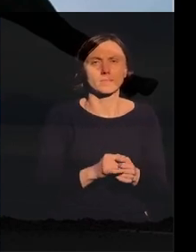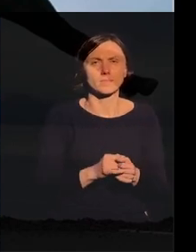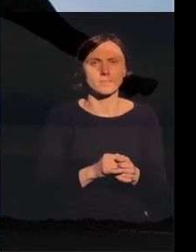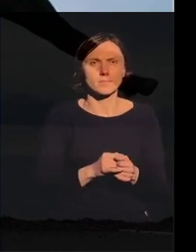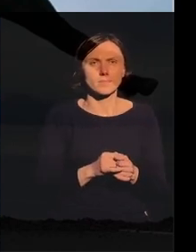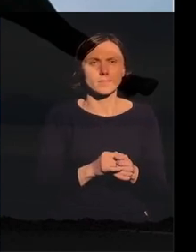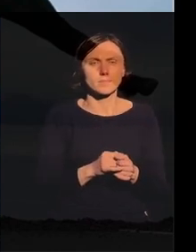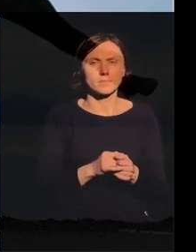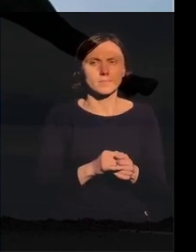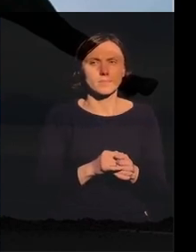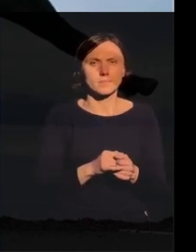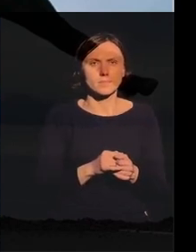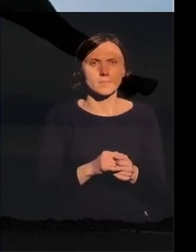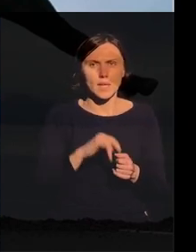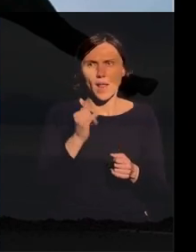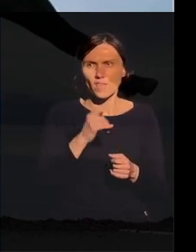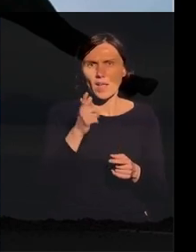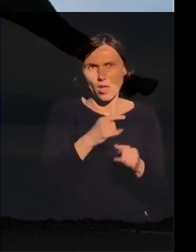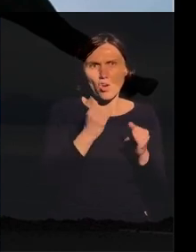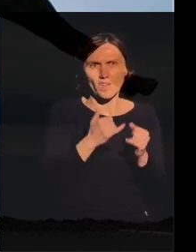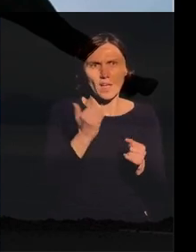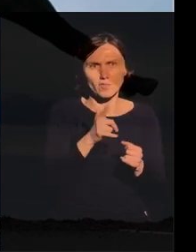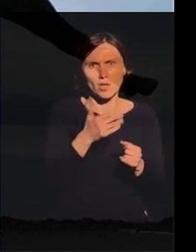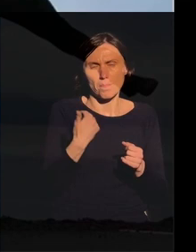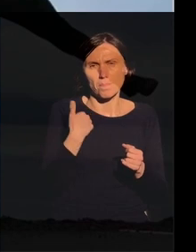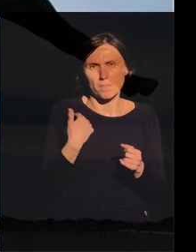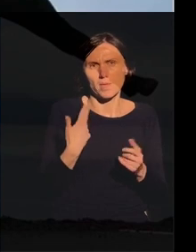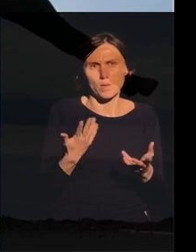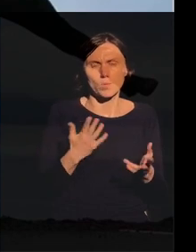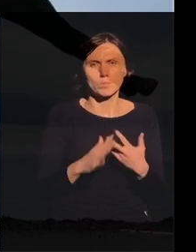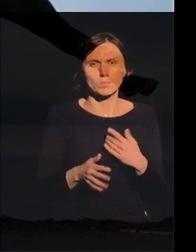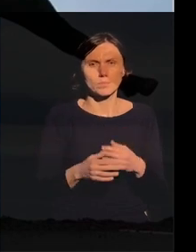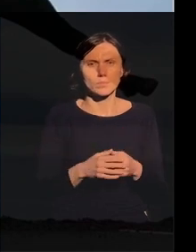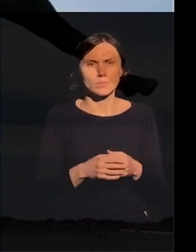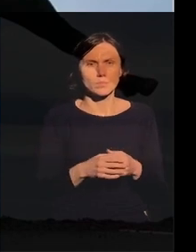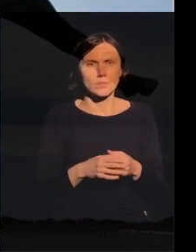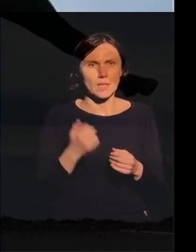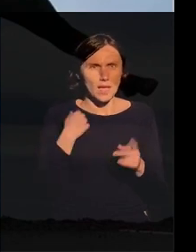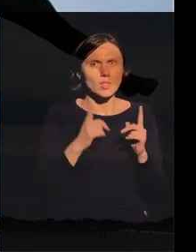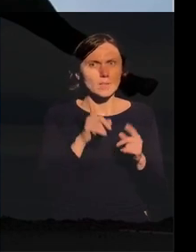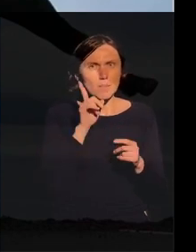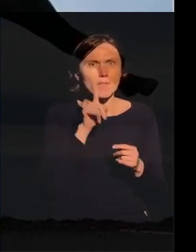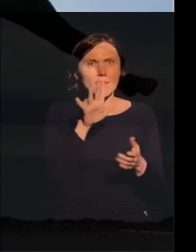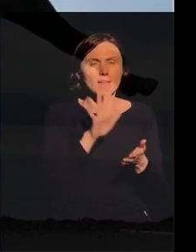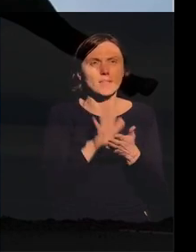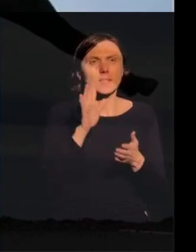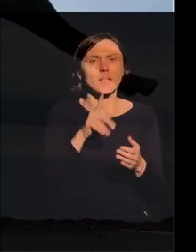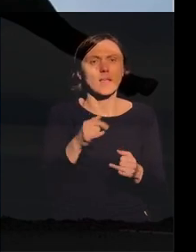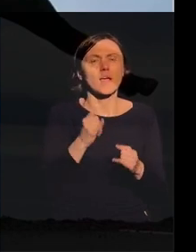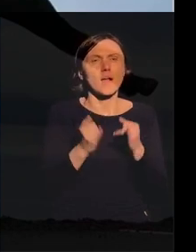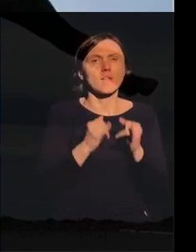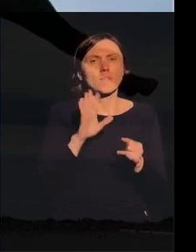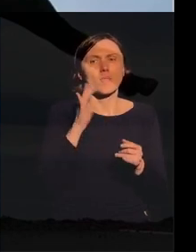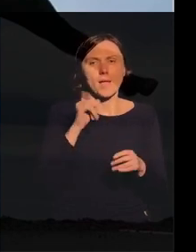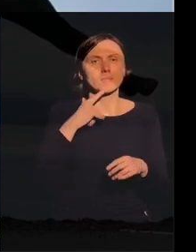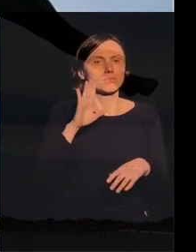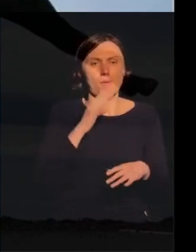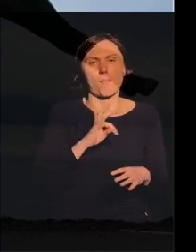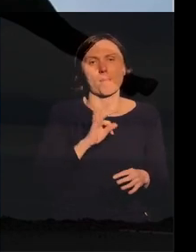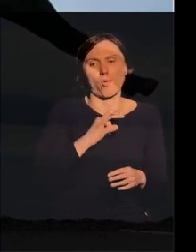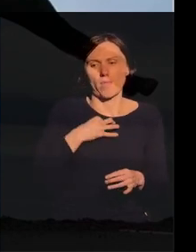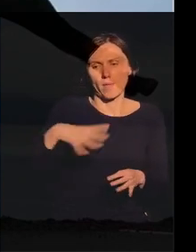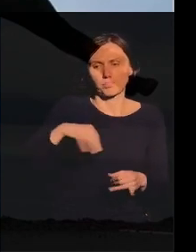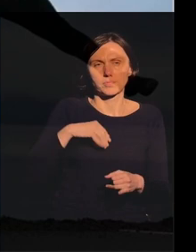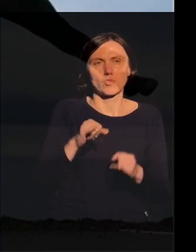z przerzutkami. No i ten rower jakby zawsze był. To znaczy, ja czasami naprawdę traktuję ten rower jak takie trochę przedłużenie moich nóg.